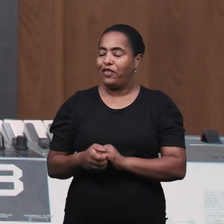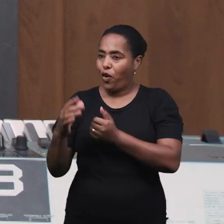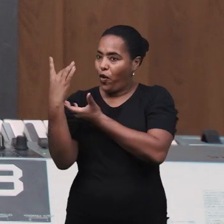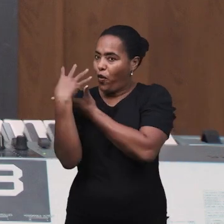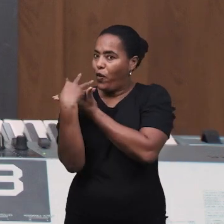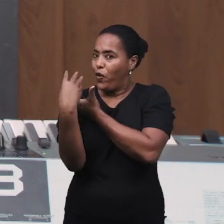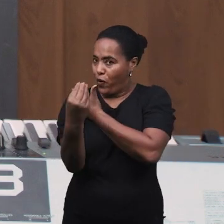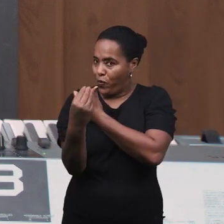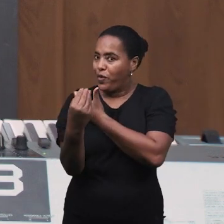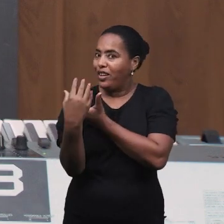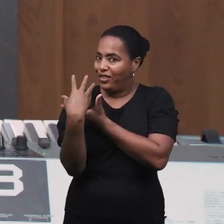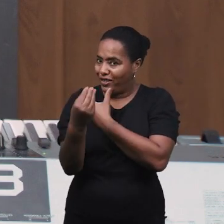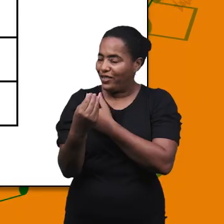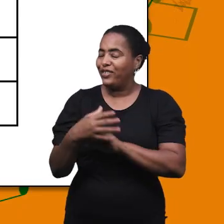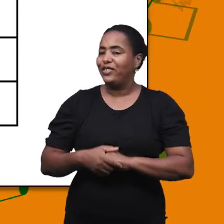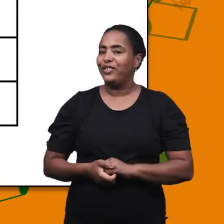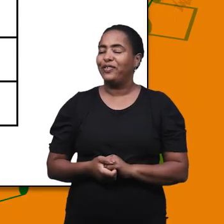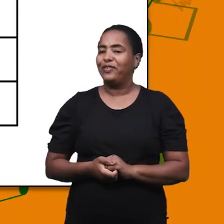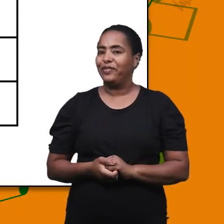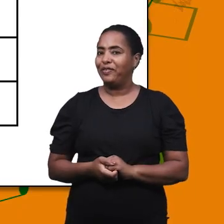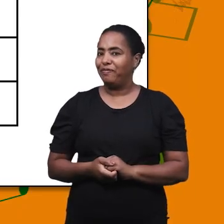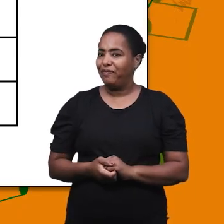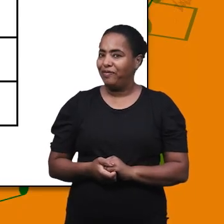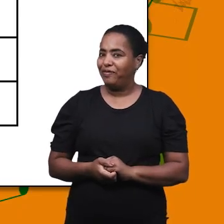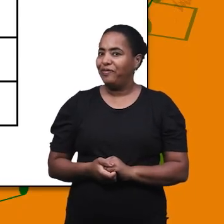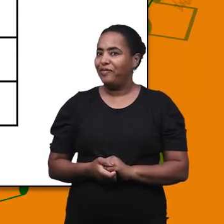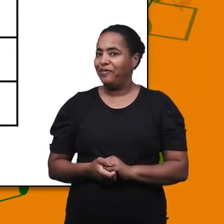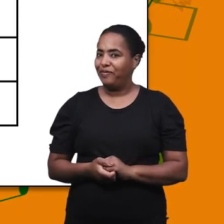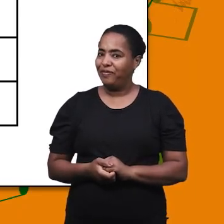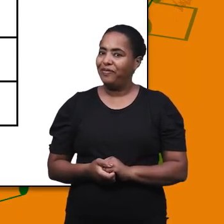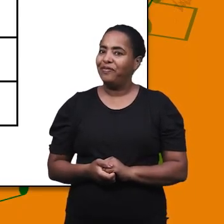la flûte. Flauta. 1, 2, 3, 1, 2.